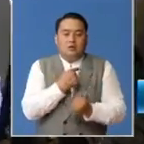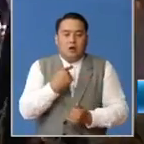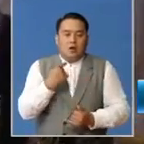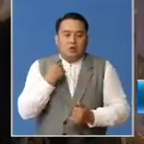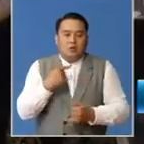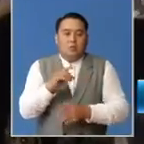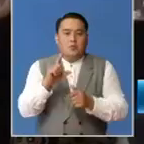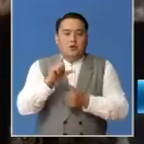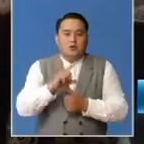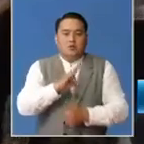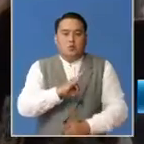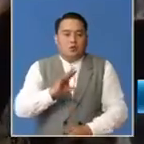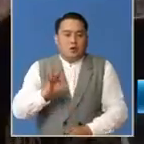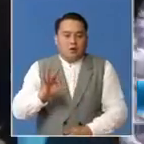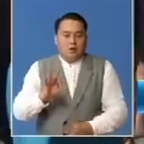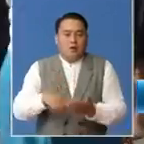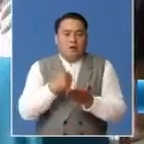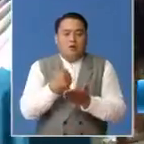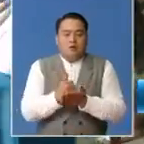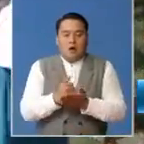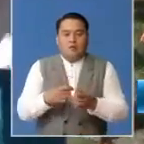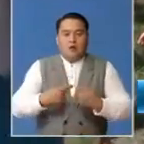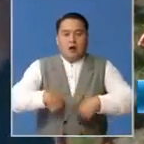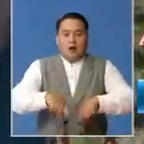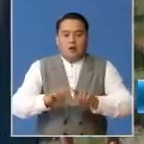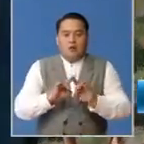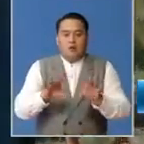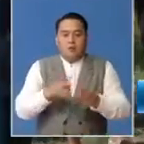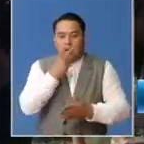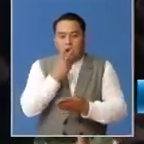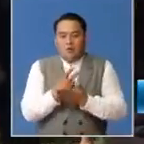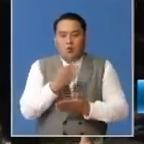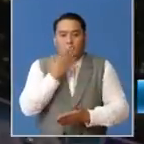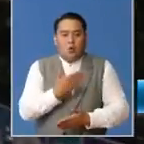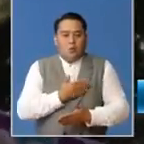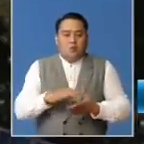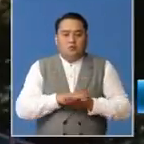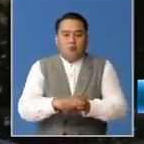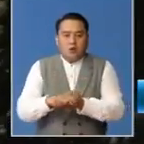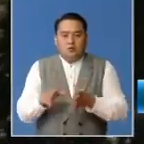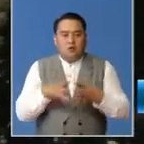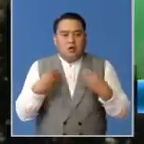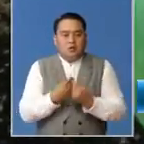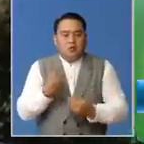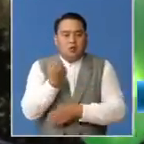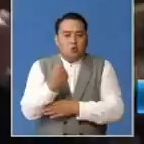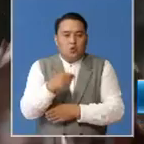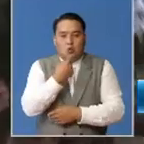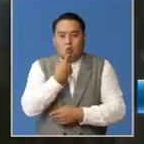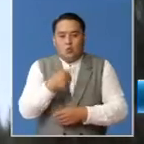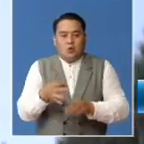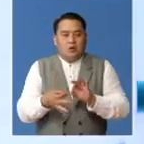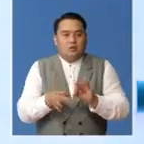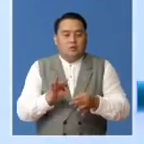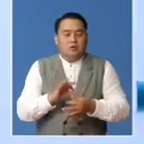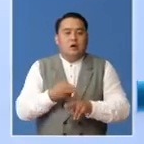Талдыкурганской мечети и нурутановцев. Самое главное, говорят организаторы, показать, что любовь и сплоченность семьи способны преодолеть любые трудности.